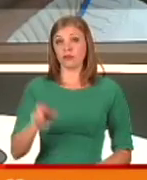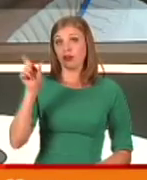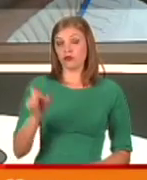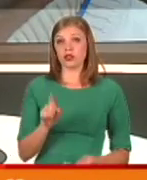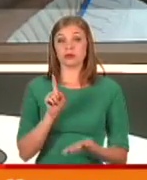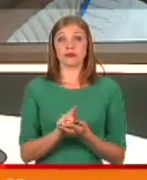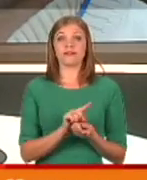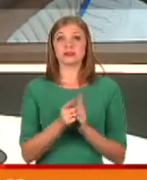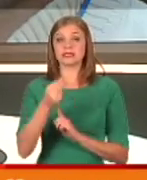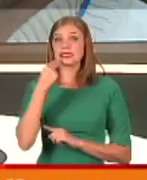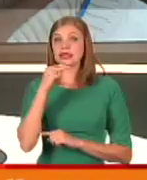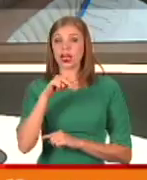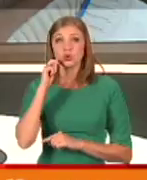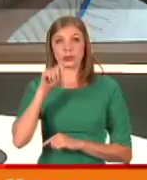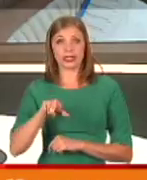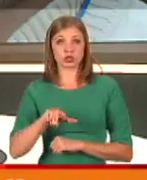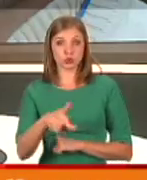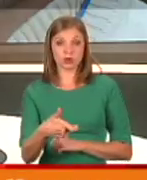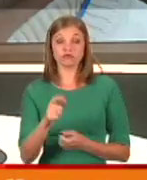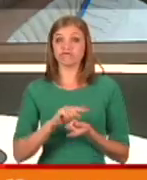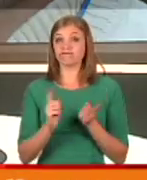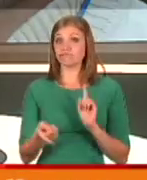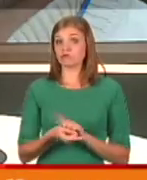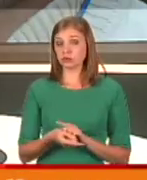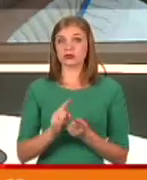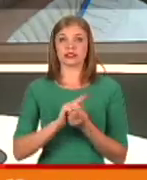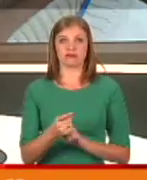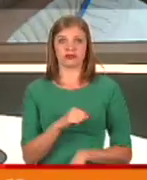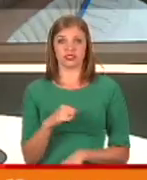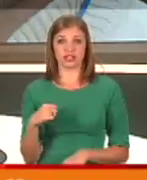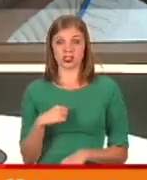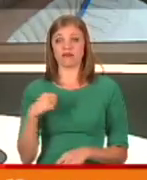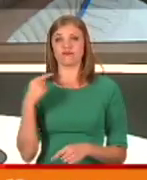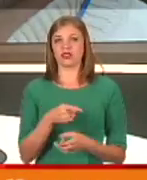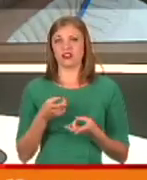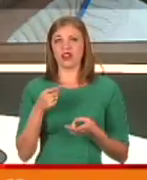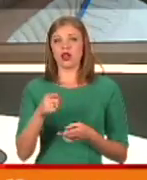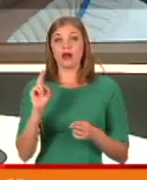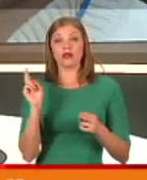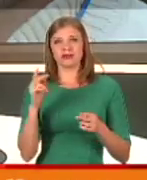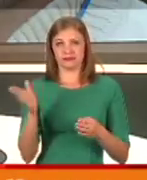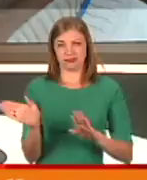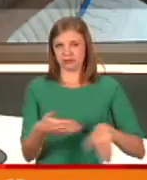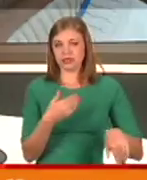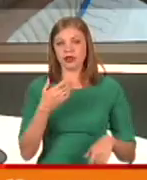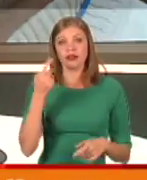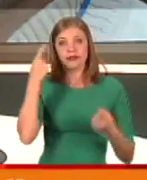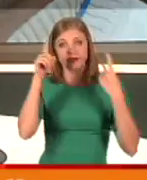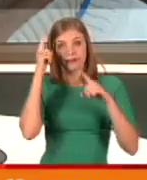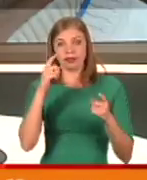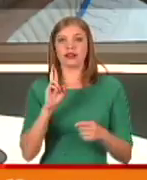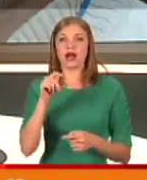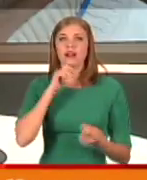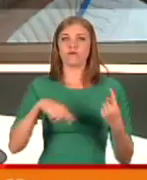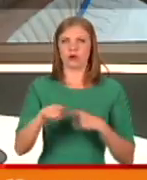Він мав змінити якість українських доріг, натомість змінився сам, позбувся наївних уявлень про те, як в